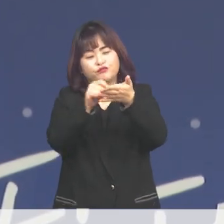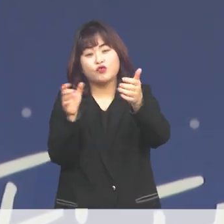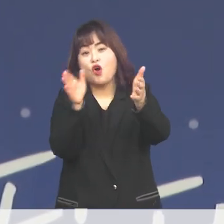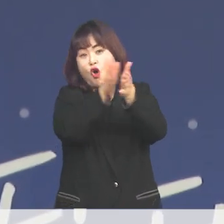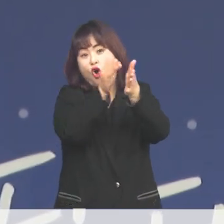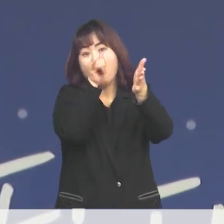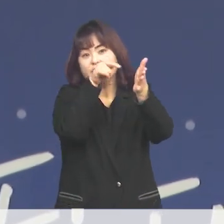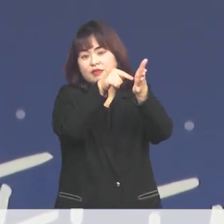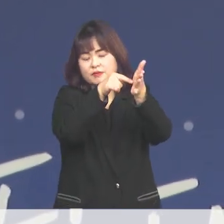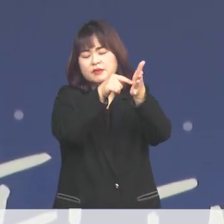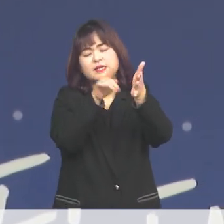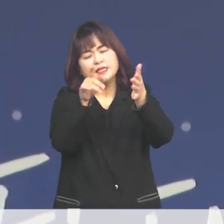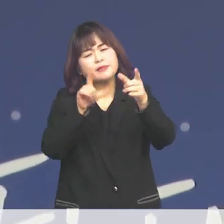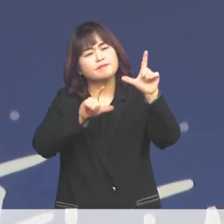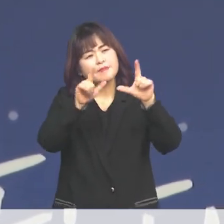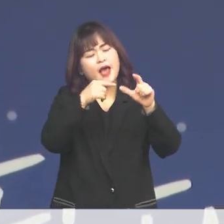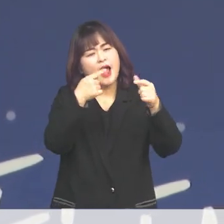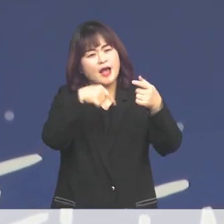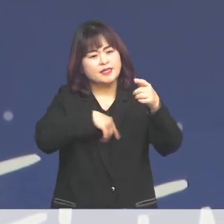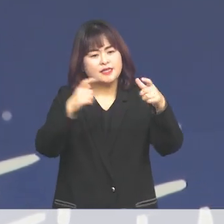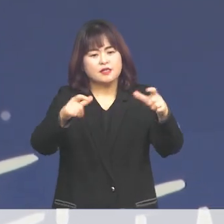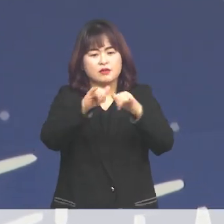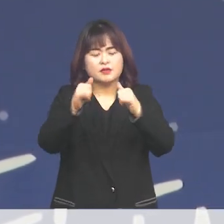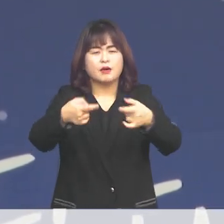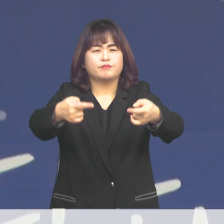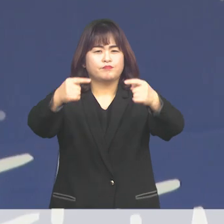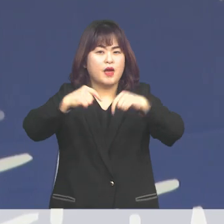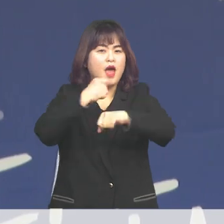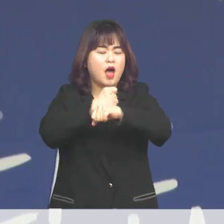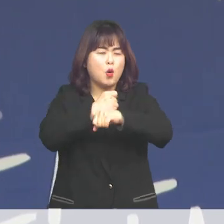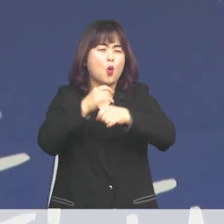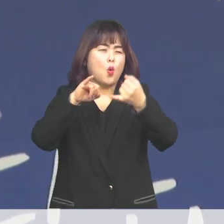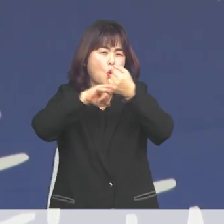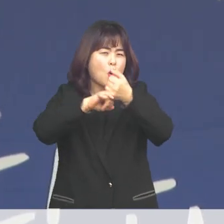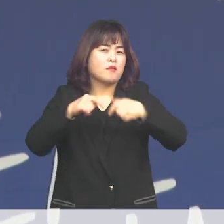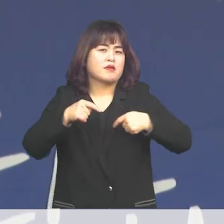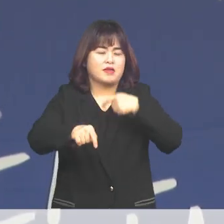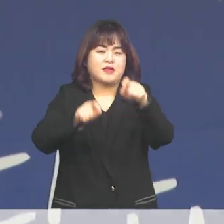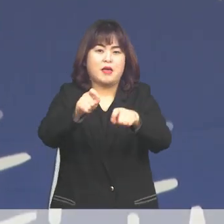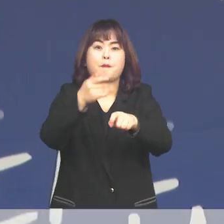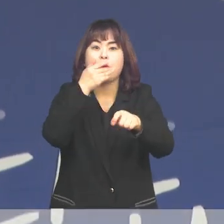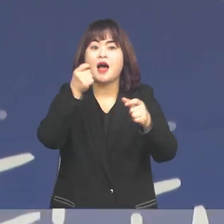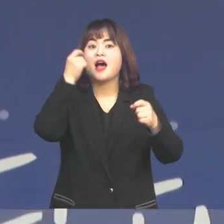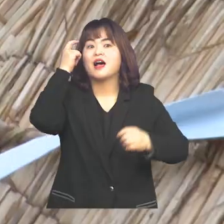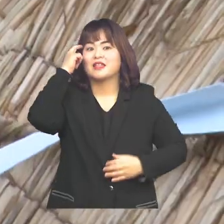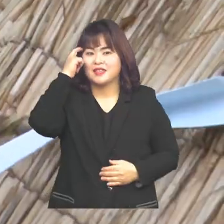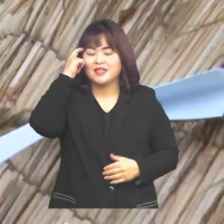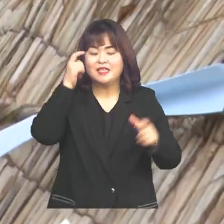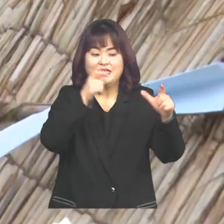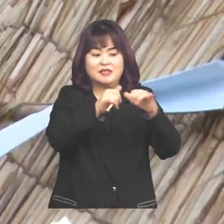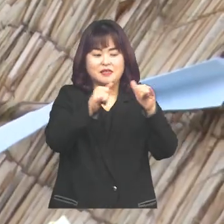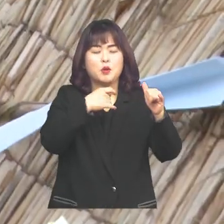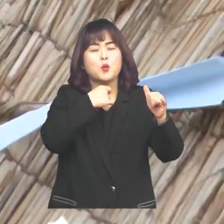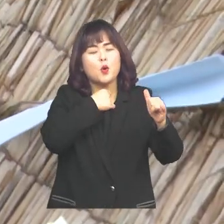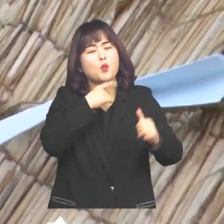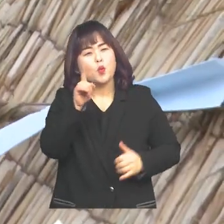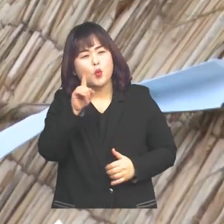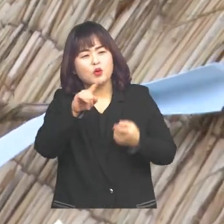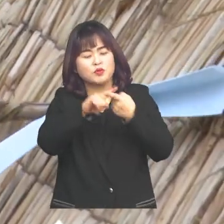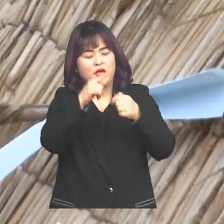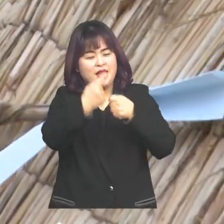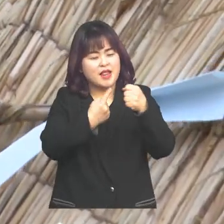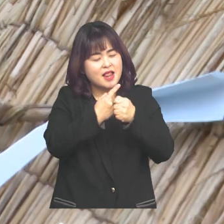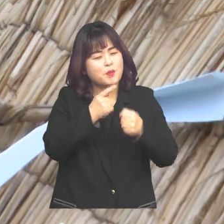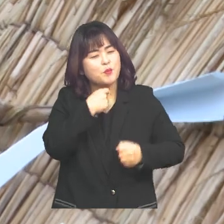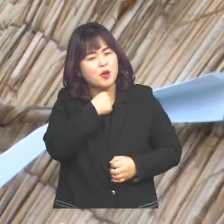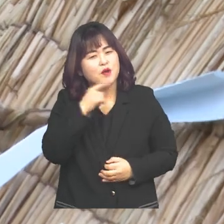냈는데요. 이 일을 우리 시민들께서 함께 해주시면 꼭 실현될 수 있다고 생각을 합니다. 시민들은 이날 소원지에